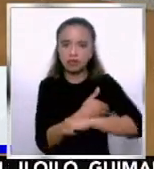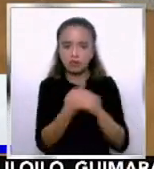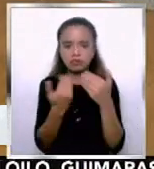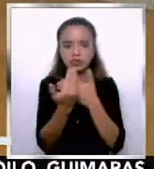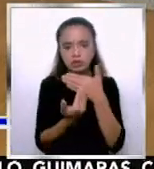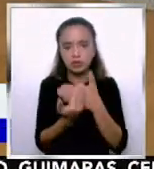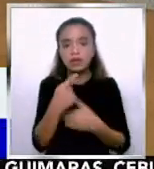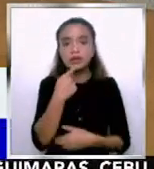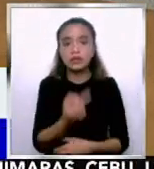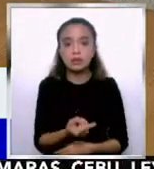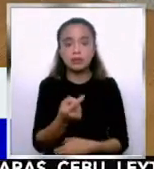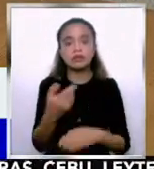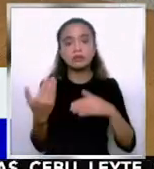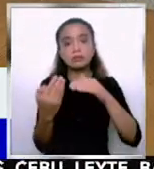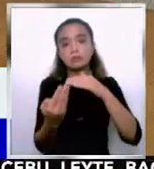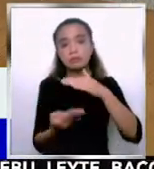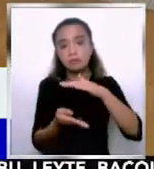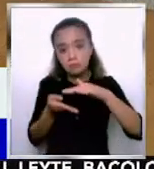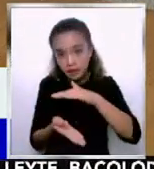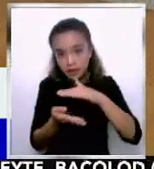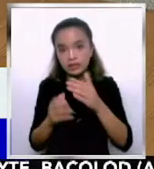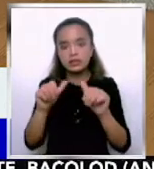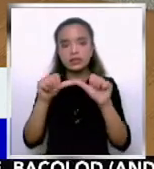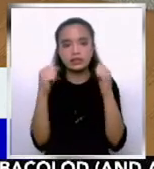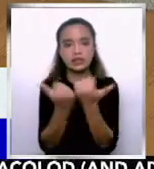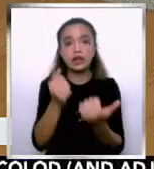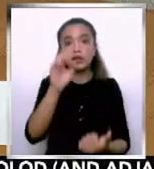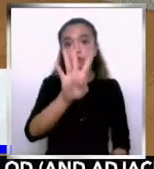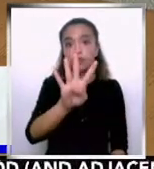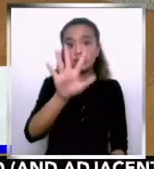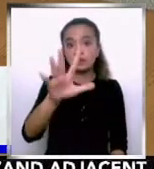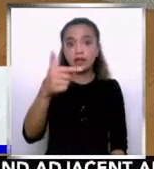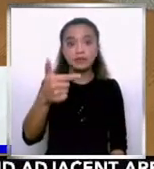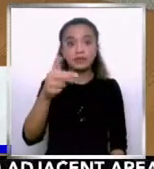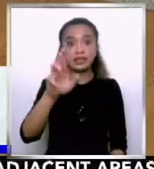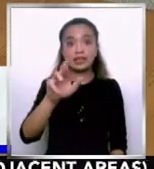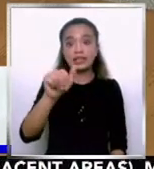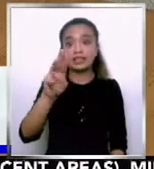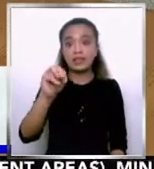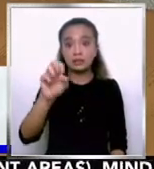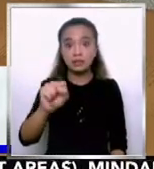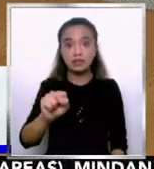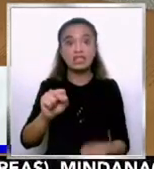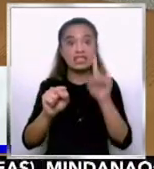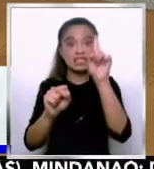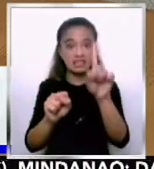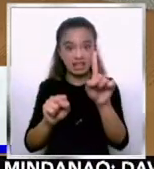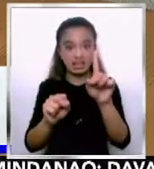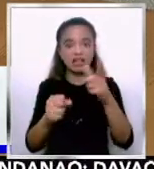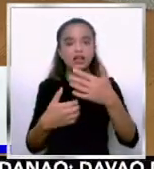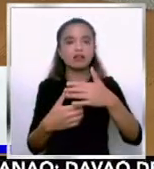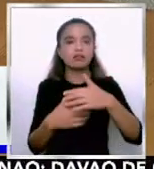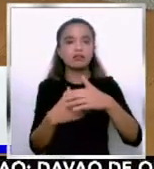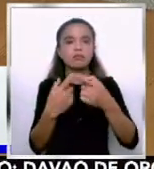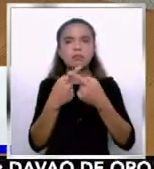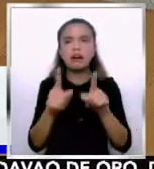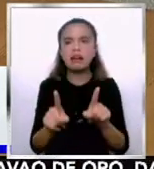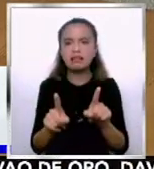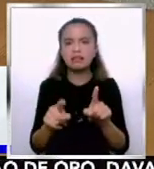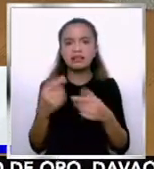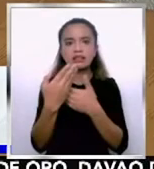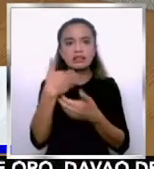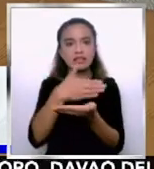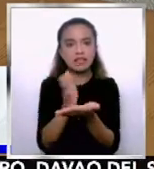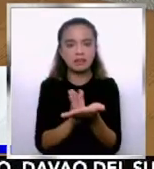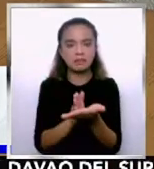Bakers Association, 45 grams ang kadalasang timbang noon ng mga pandesal. Pero ngayon, may ilang panaderya na 18 grams na lang ang bigat